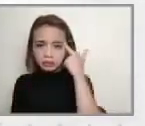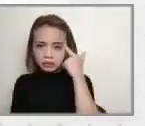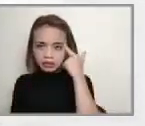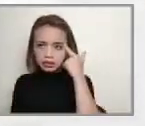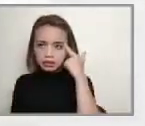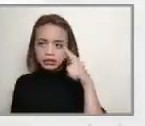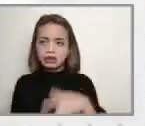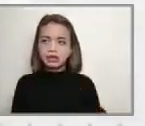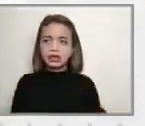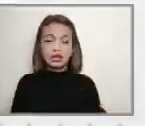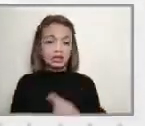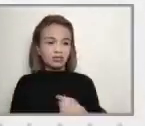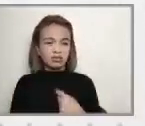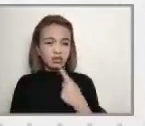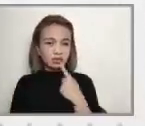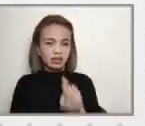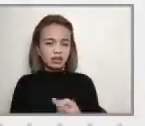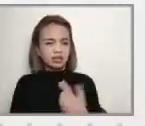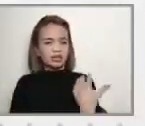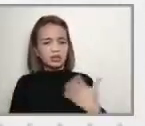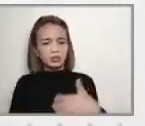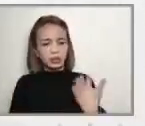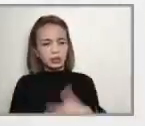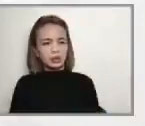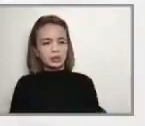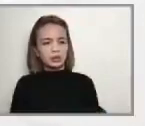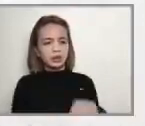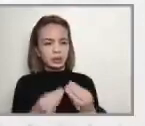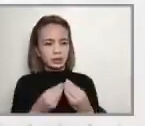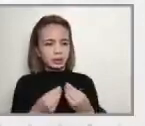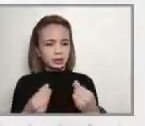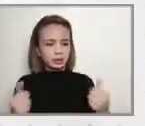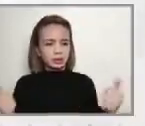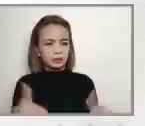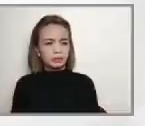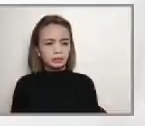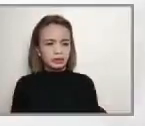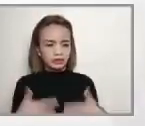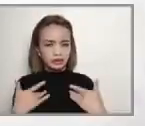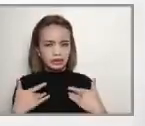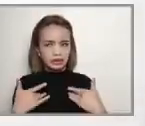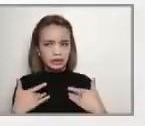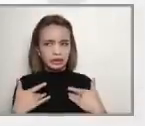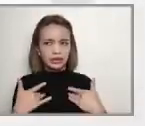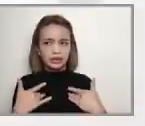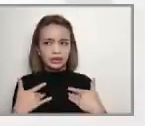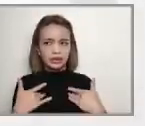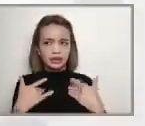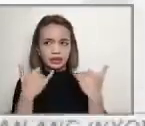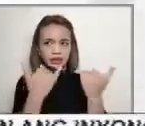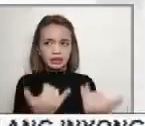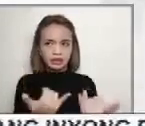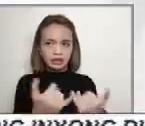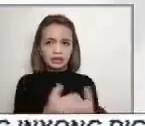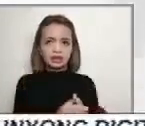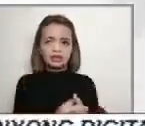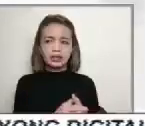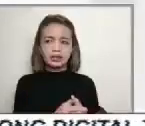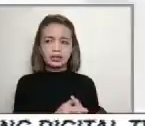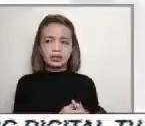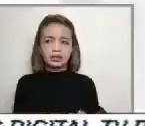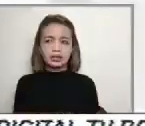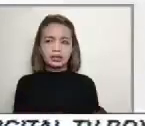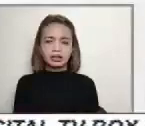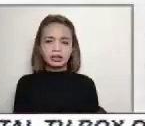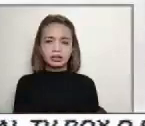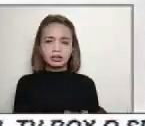puwersa ng Makati Police at mga operatibo ng SIS sa Barangay Rizal, Makati City. Nagresulta din ito sa pagkakaaresto sa 4 na